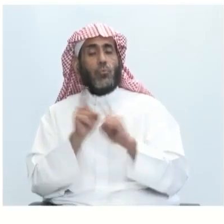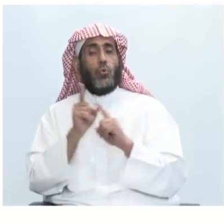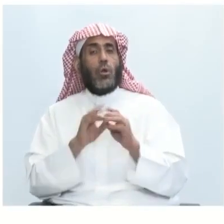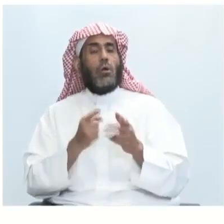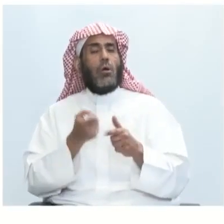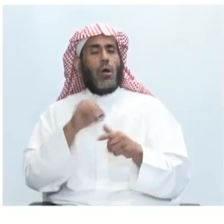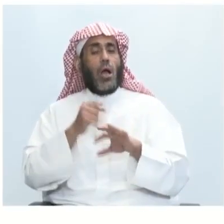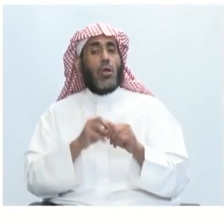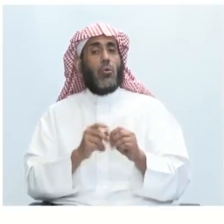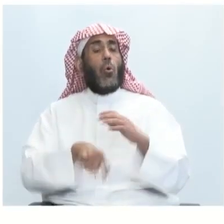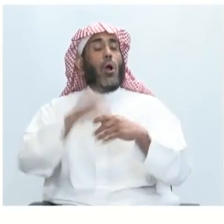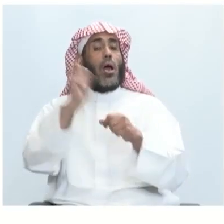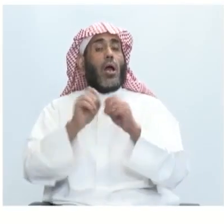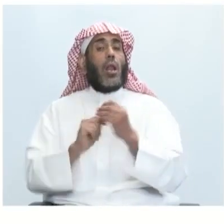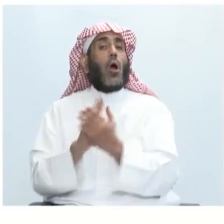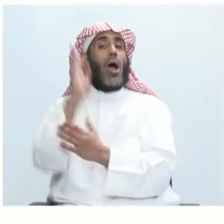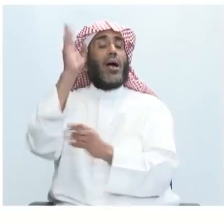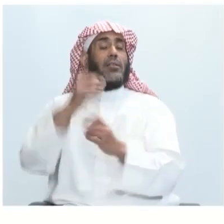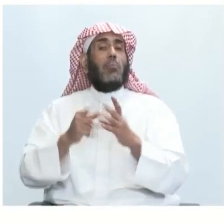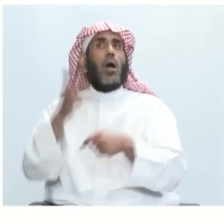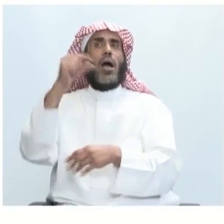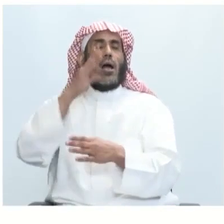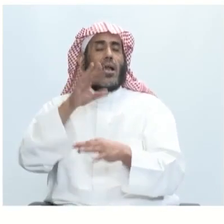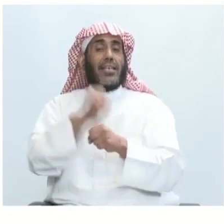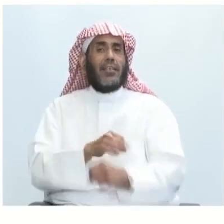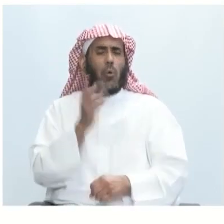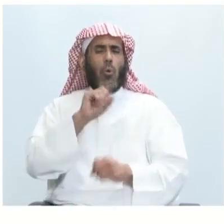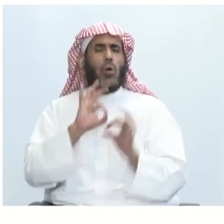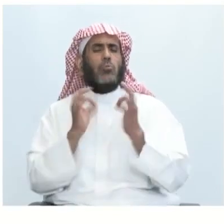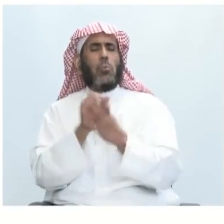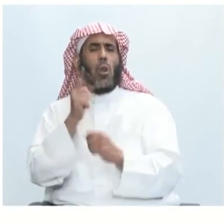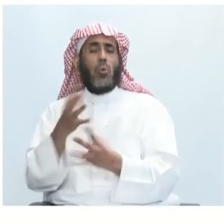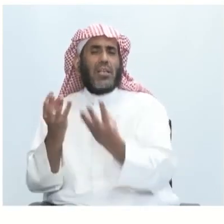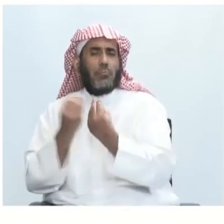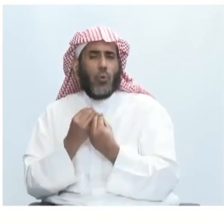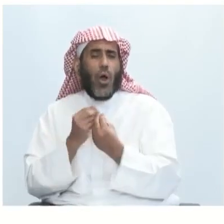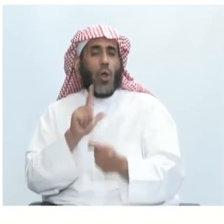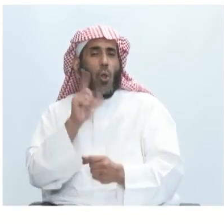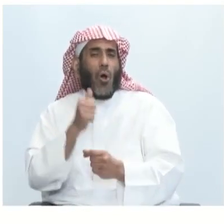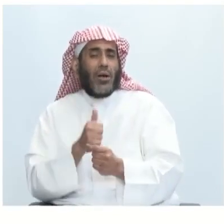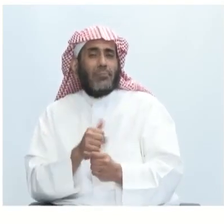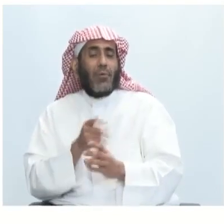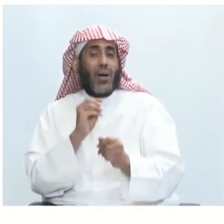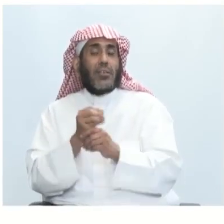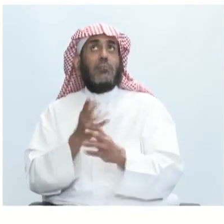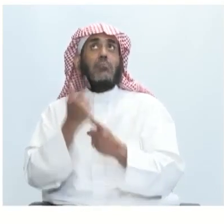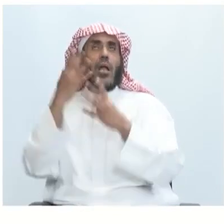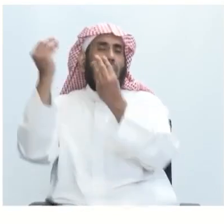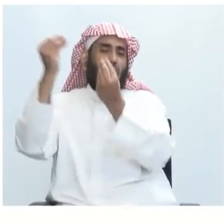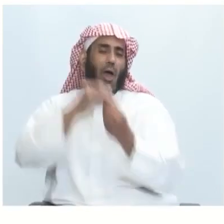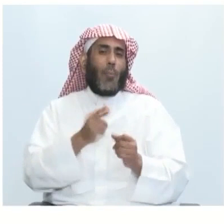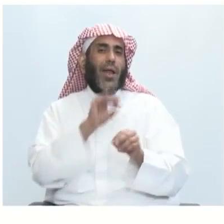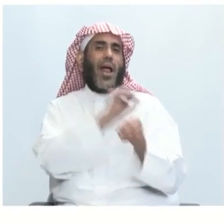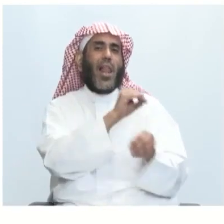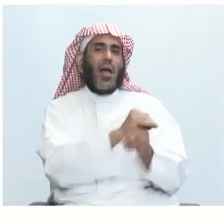وحيث خلق الله ادم عليه السلام ولم يكن هناك مجتمع لغوي يكتسب منه اللغه فقد امتنى الله عليه بان